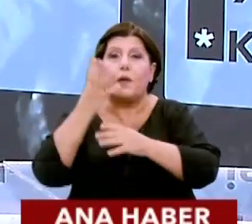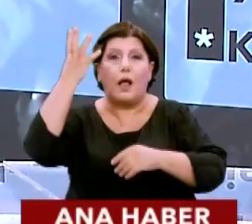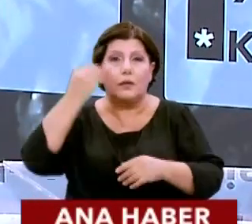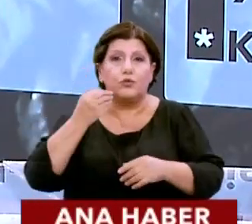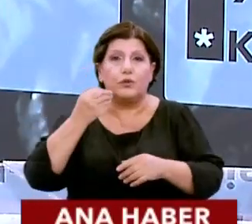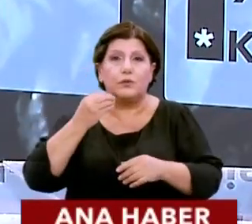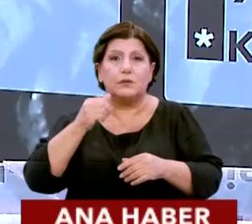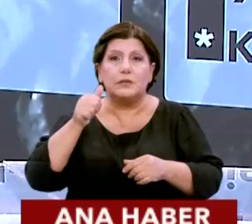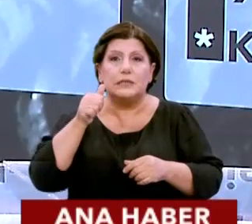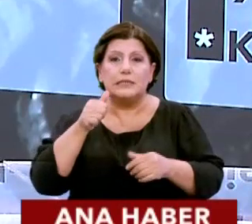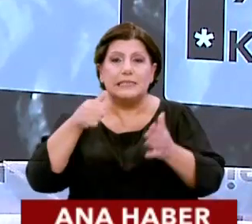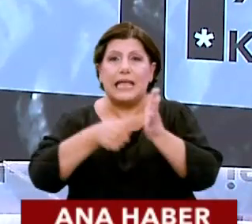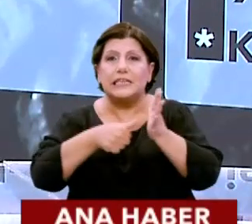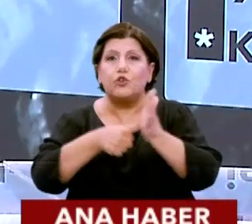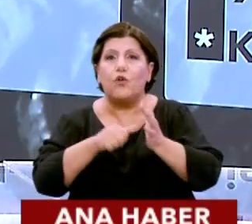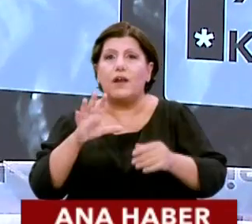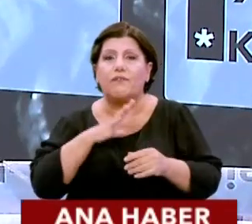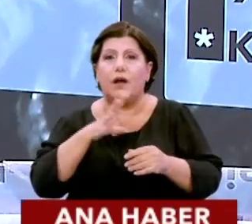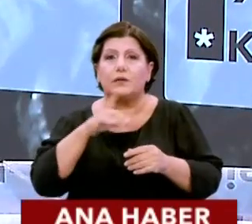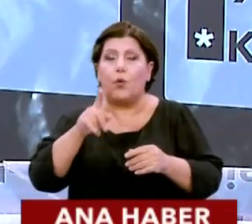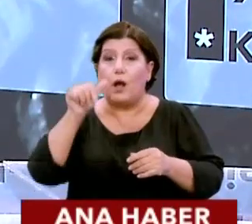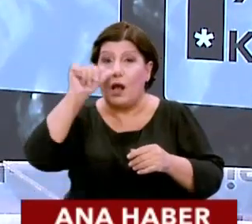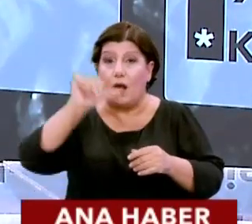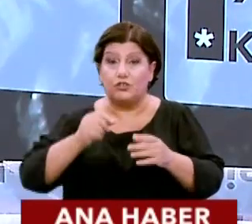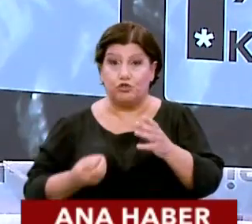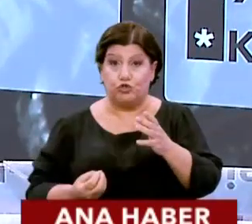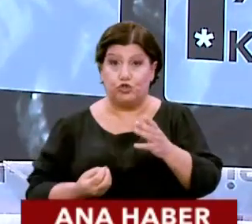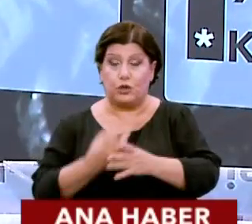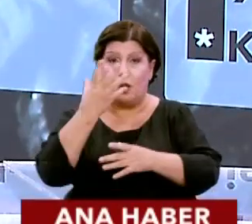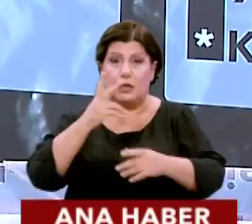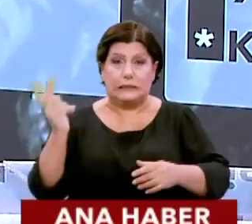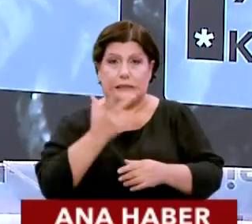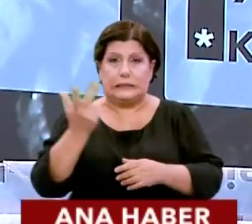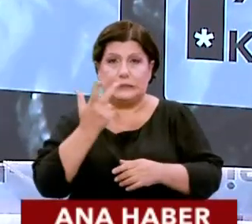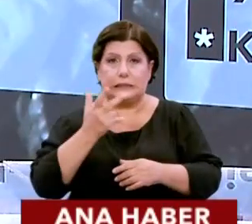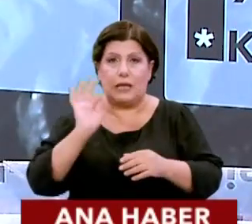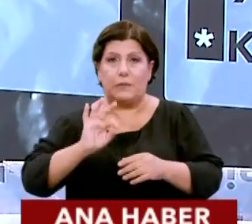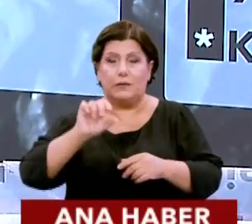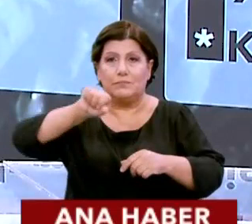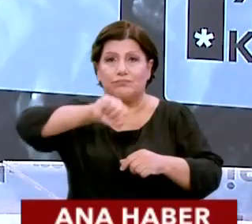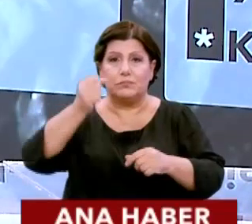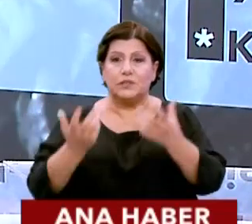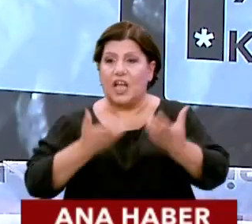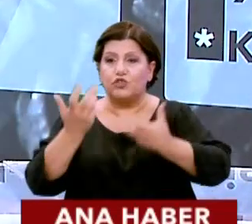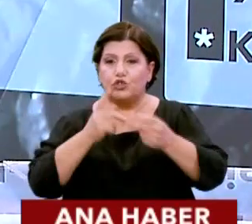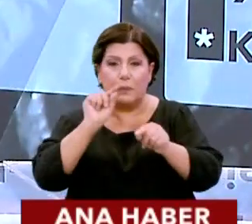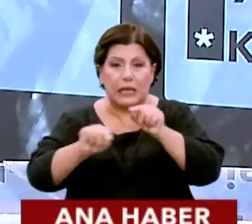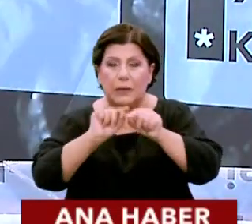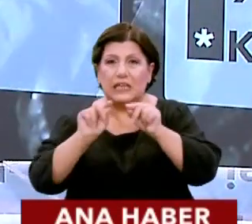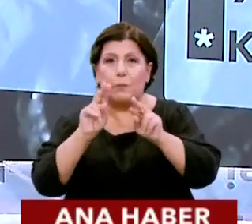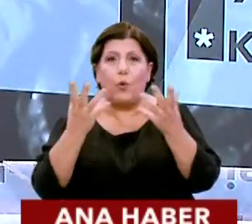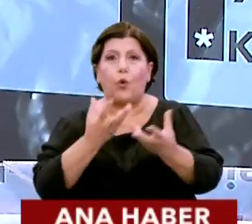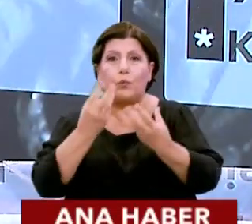sensörler var İşte o gaz çıktığında hızla herhangi bir yanıcı madde olmayacak galeriden